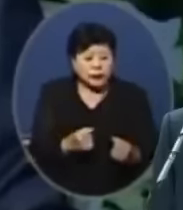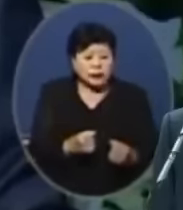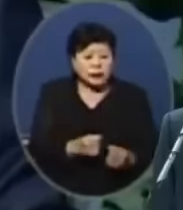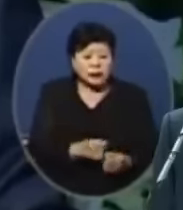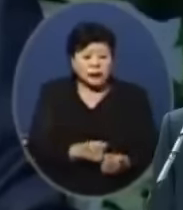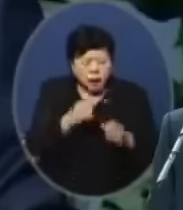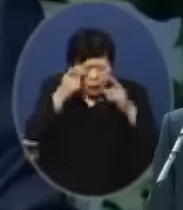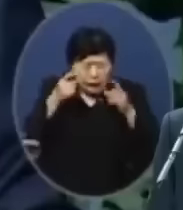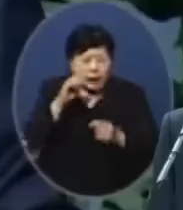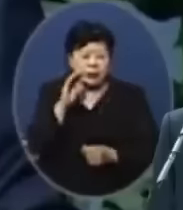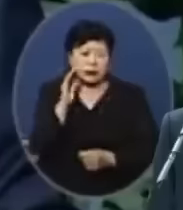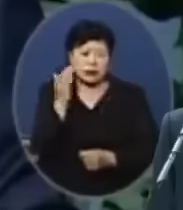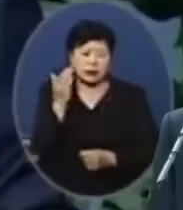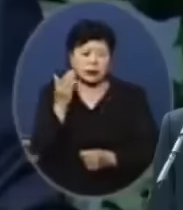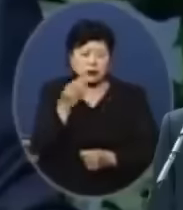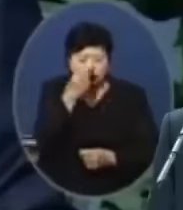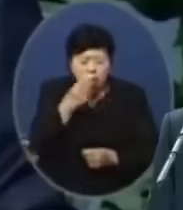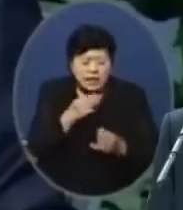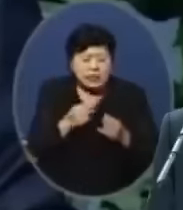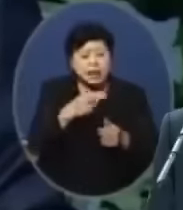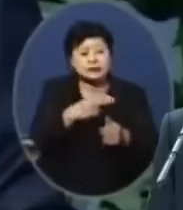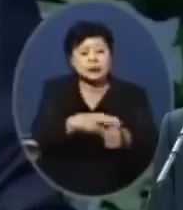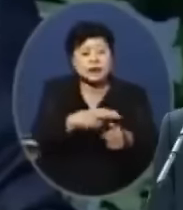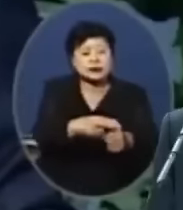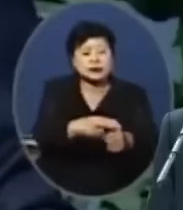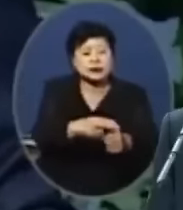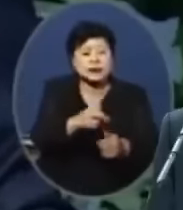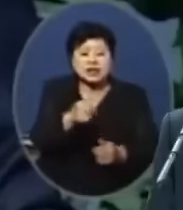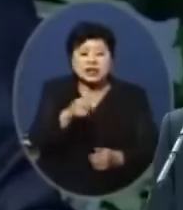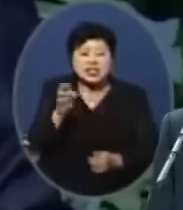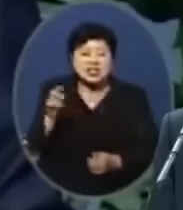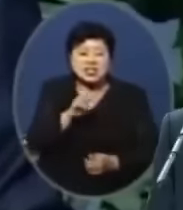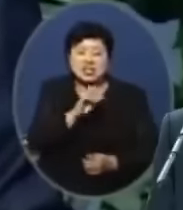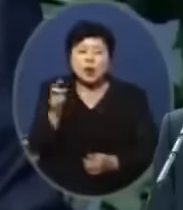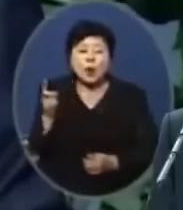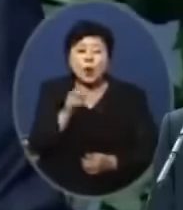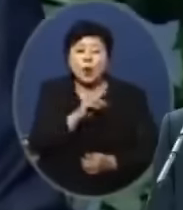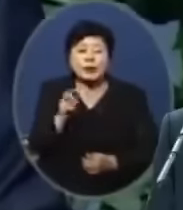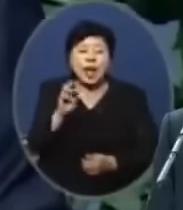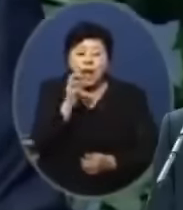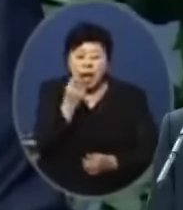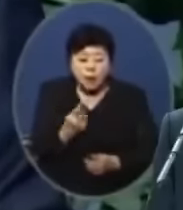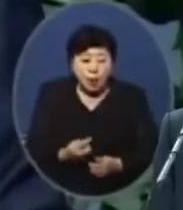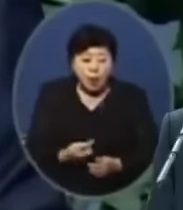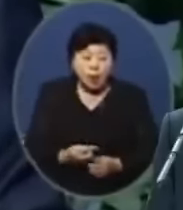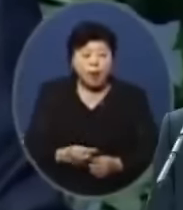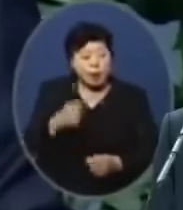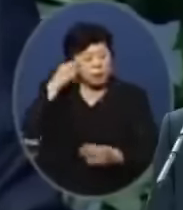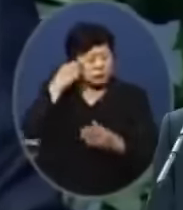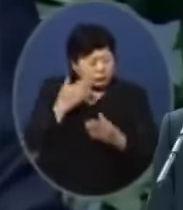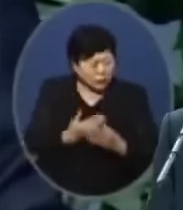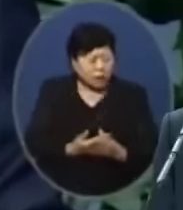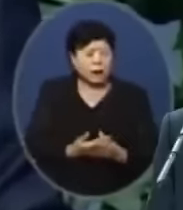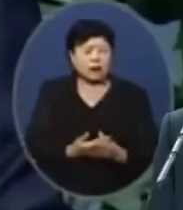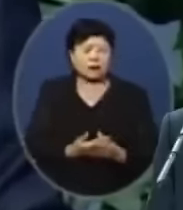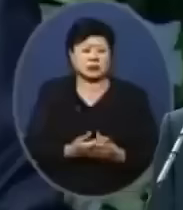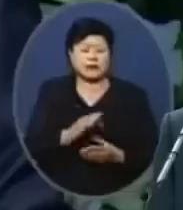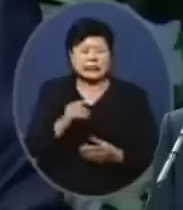잘 깨달아야 돼요. 유대인의 선생인 니고데모는 굉장한 유대인 학자요 바리새